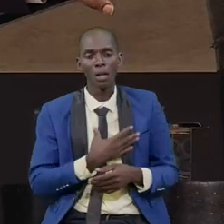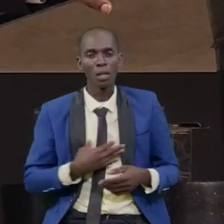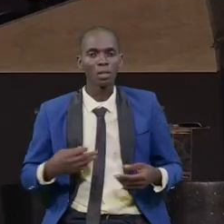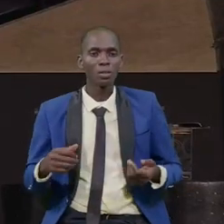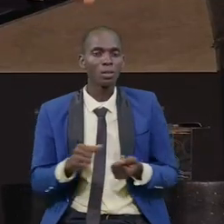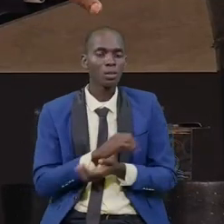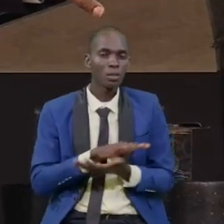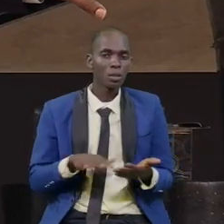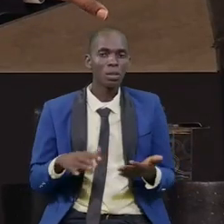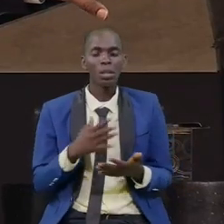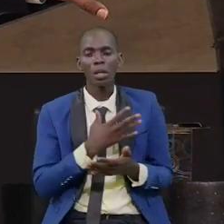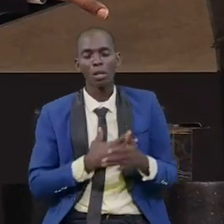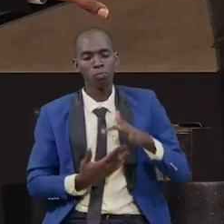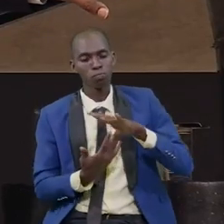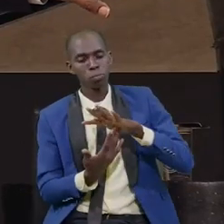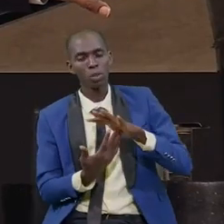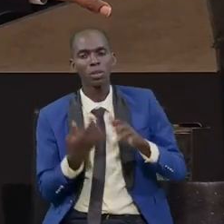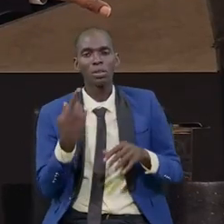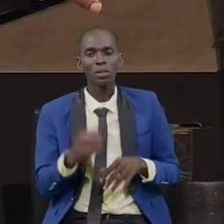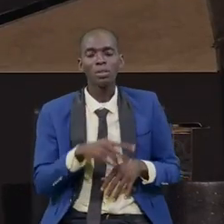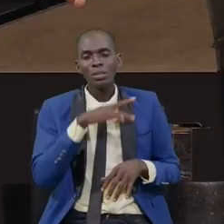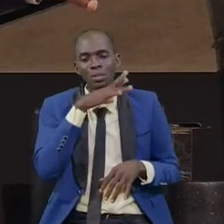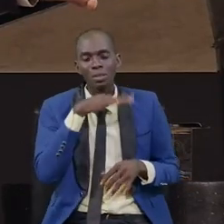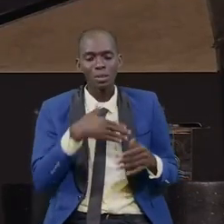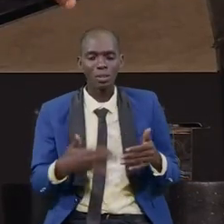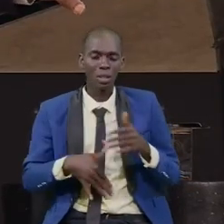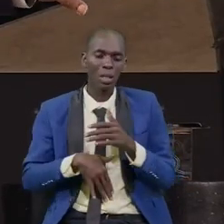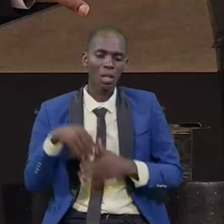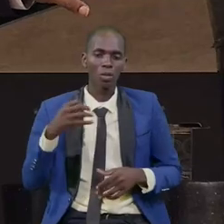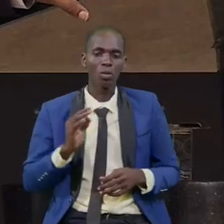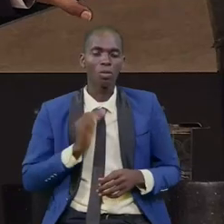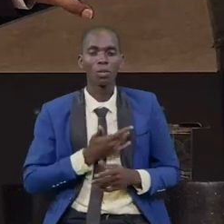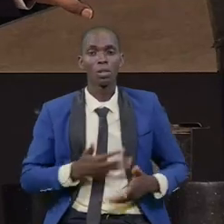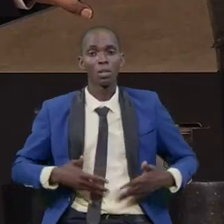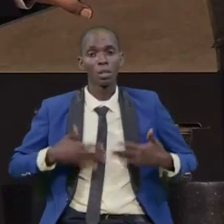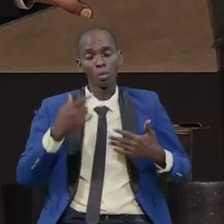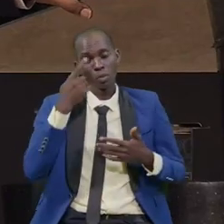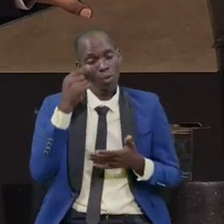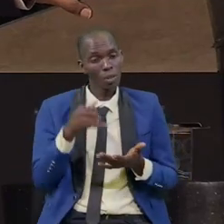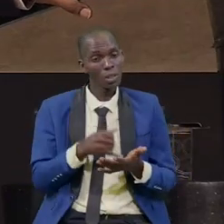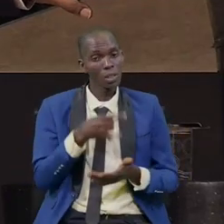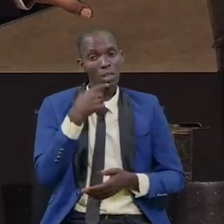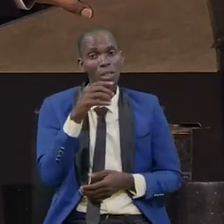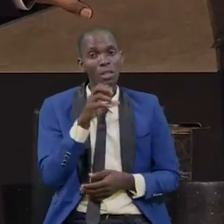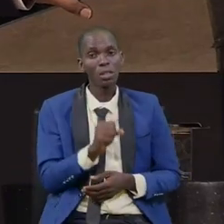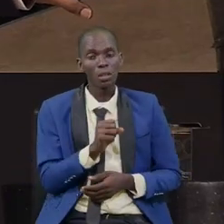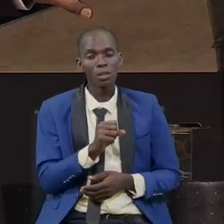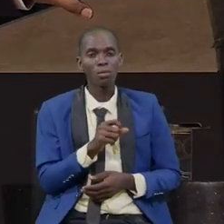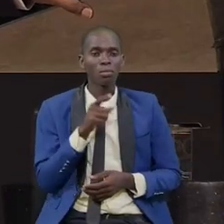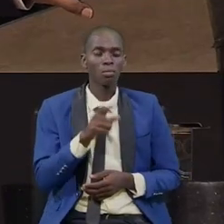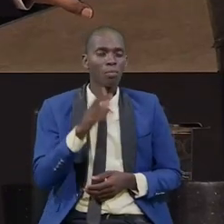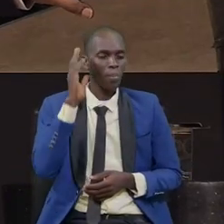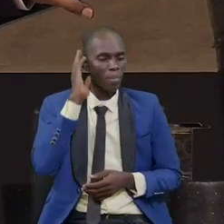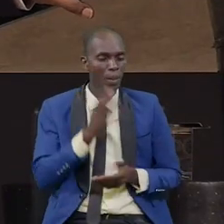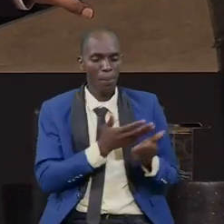vienne détruire et brûler toutes les pailles, la paille de notre vie. Parce que c'est dit